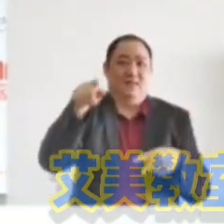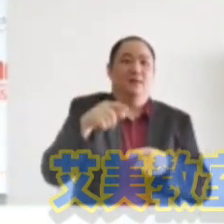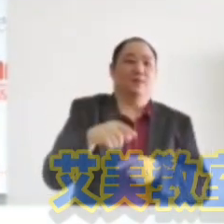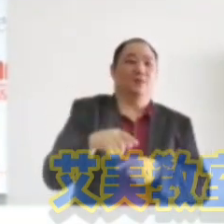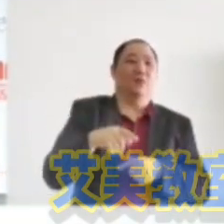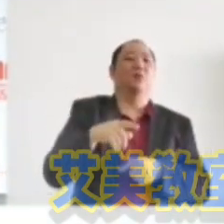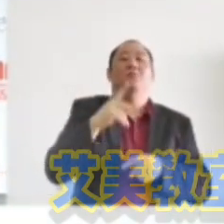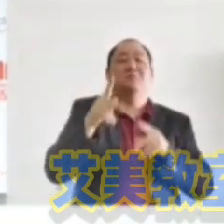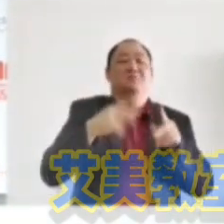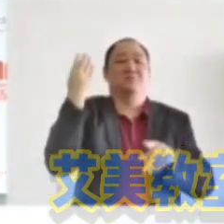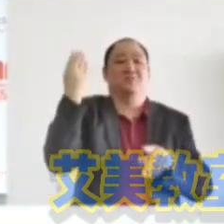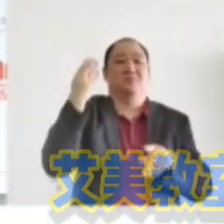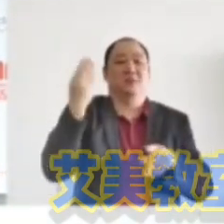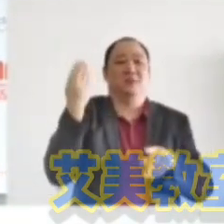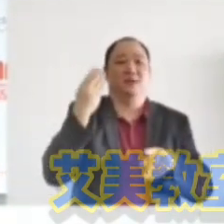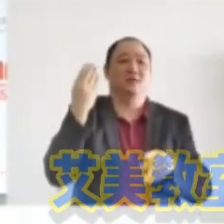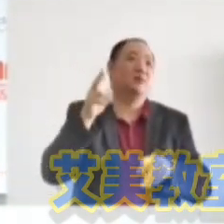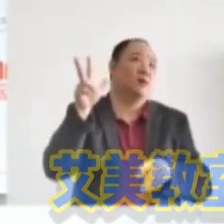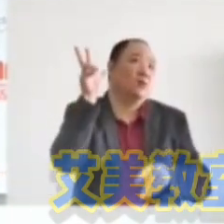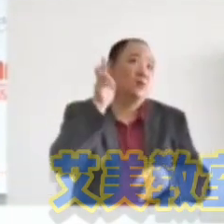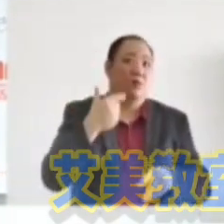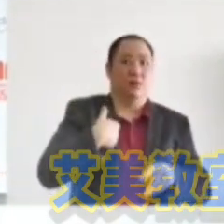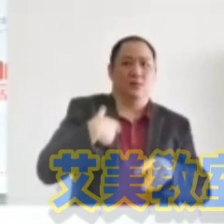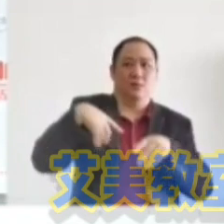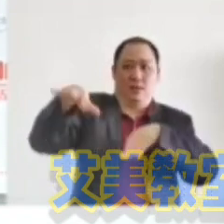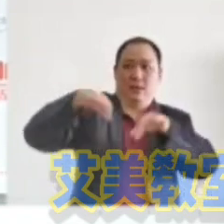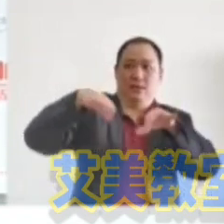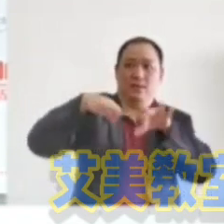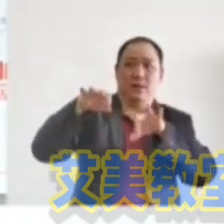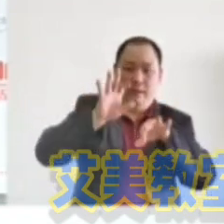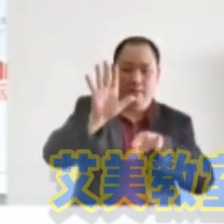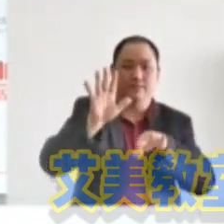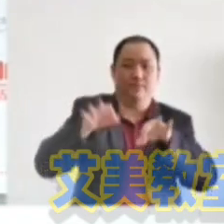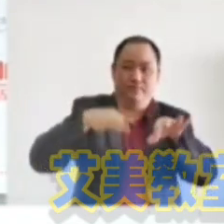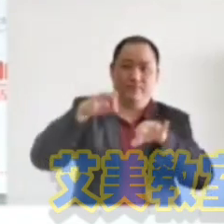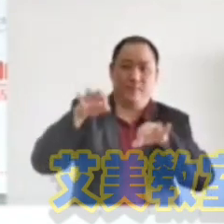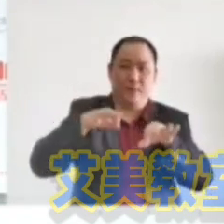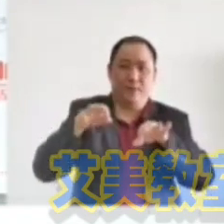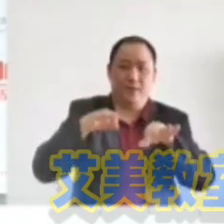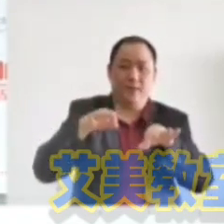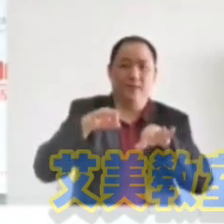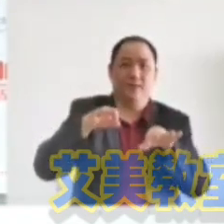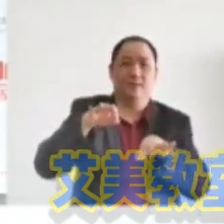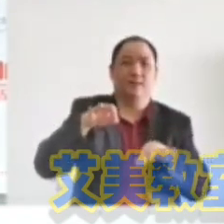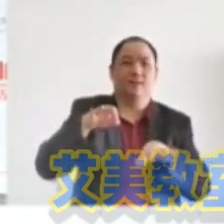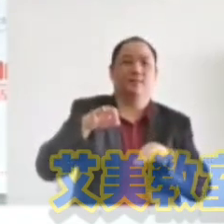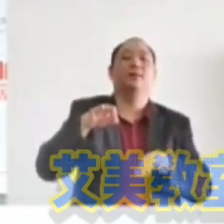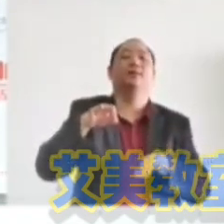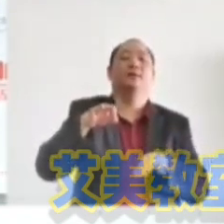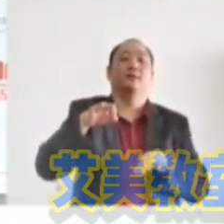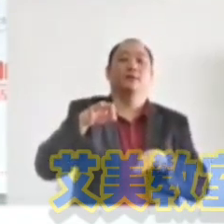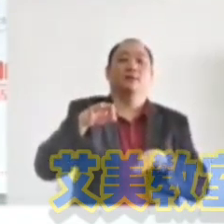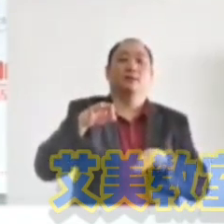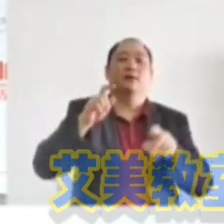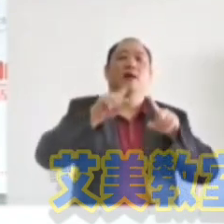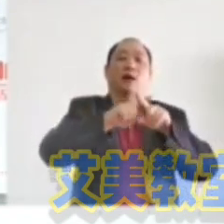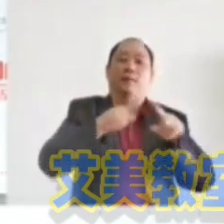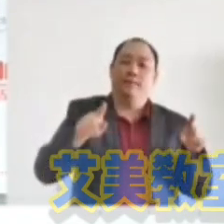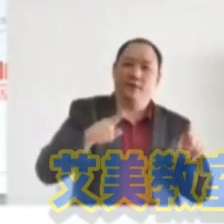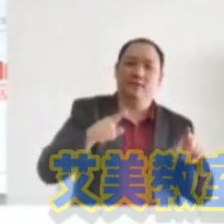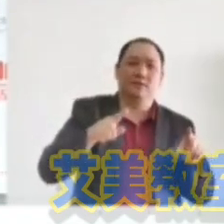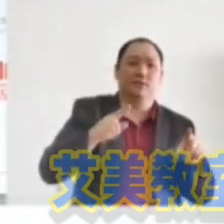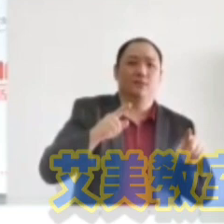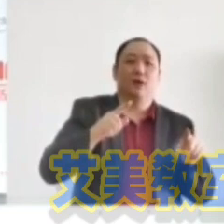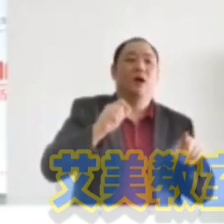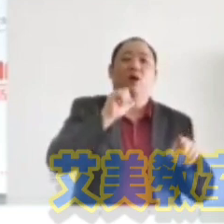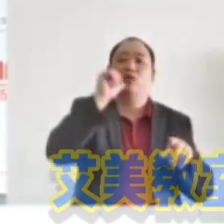都吃当归的话啦，我觉得你们要离我远远的 ，OK？ 所以其实植物本身是好的，但是不是所